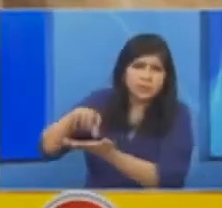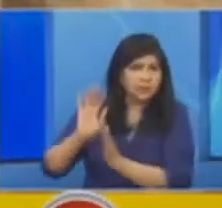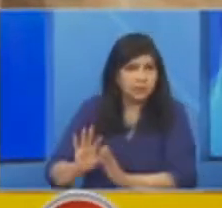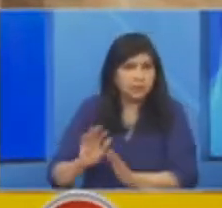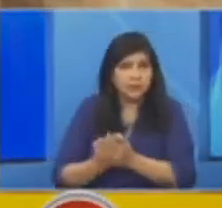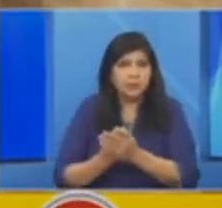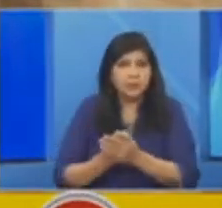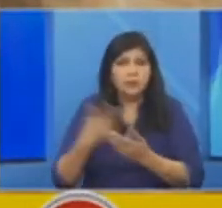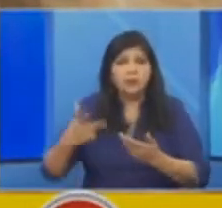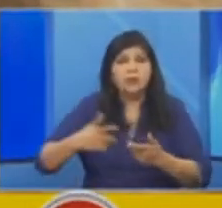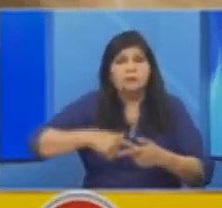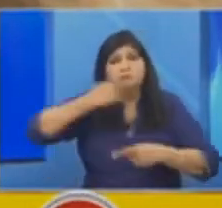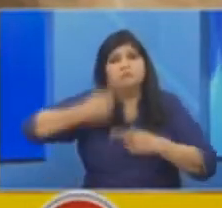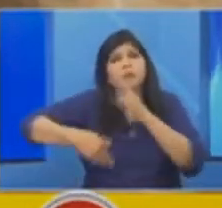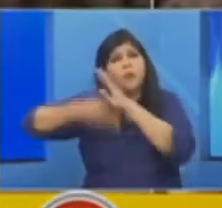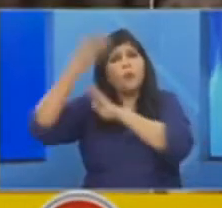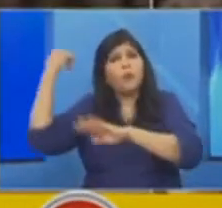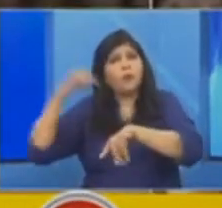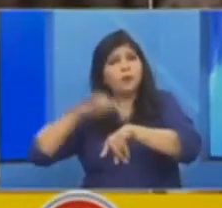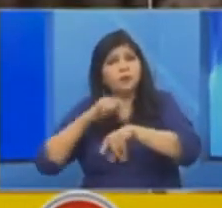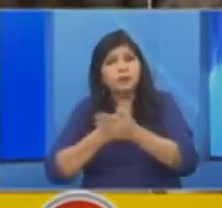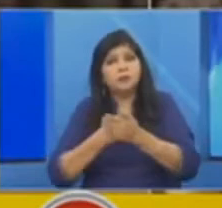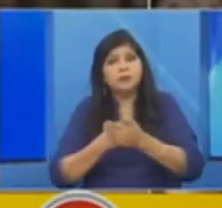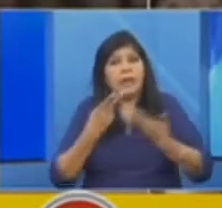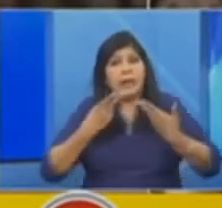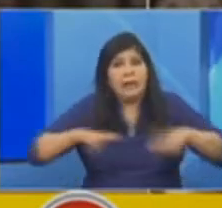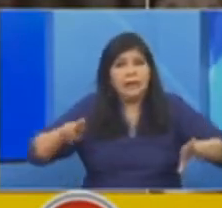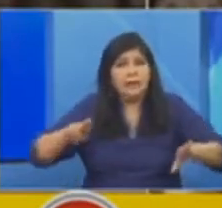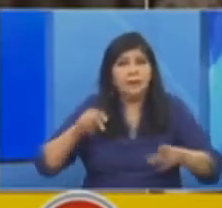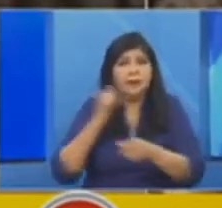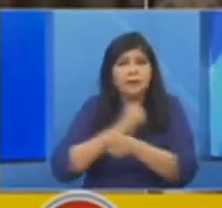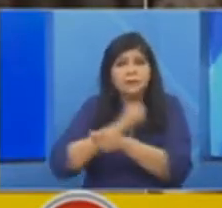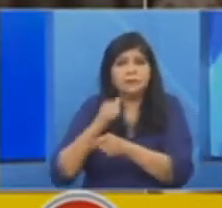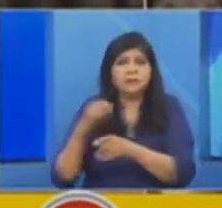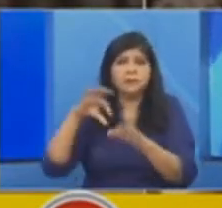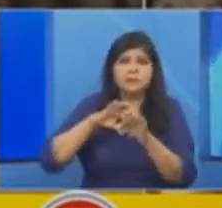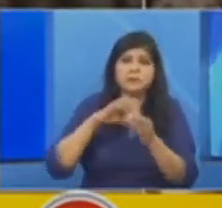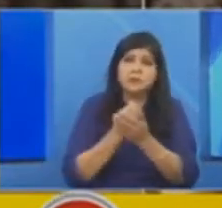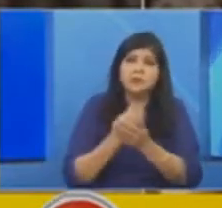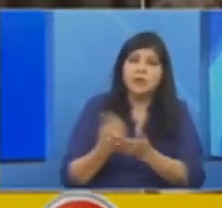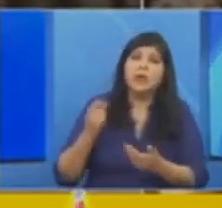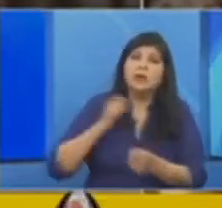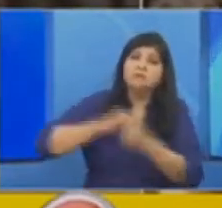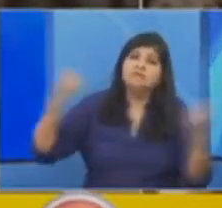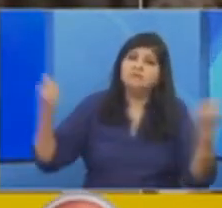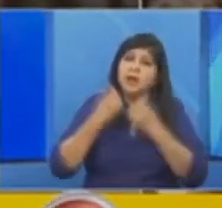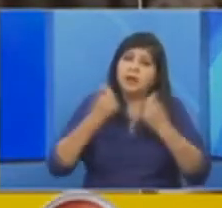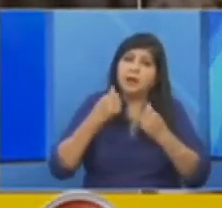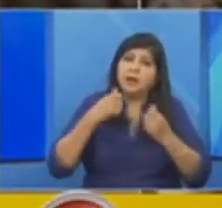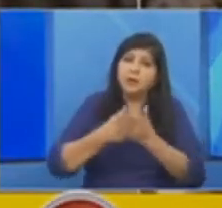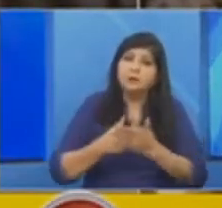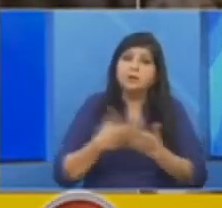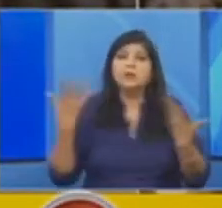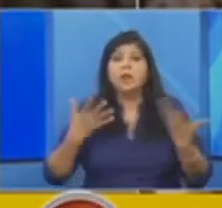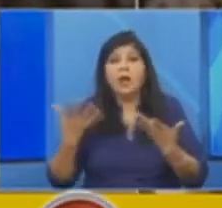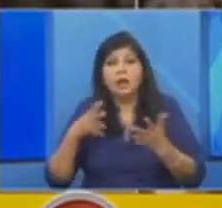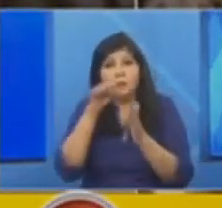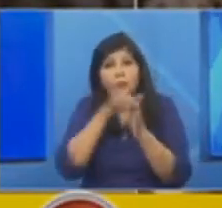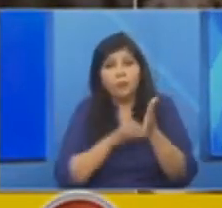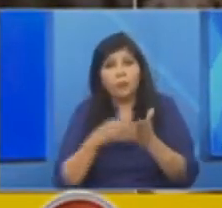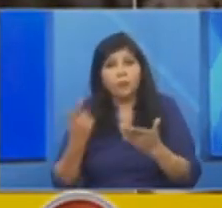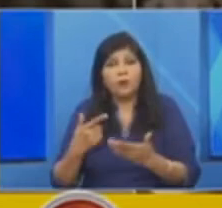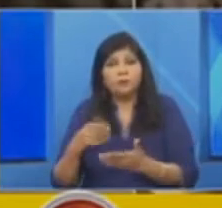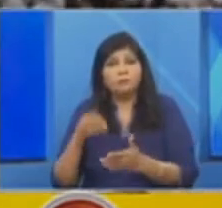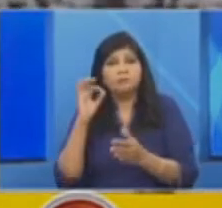सताब्दियों तक जो आजादी का जंग चला उन आजादी के जंग में वहां कोई घटना है गटी है क्या इसे